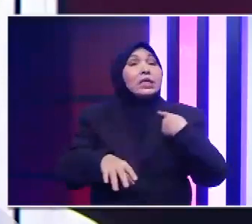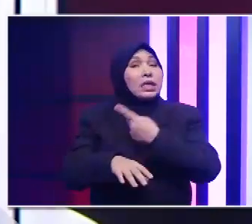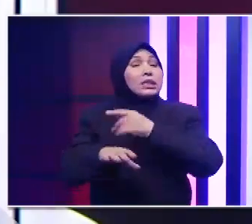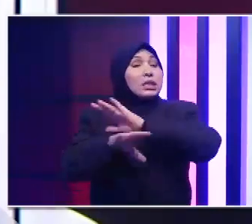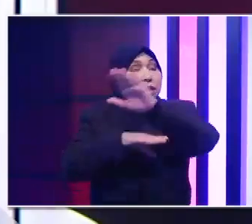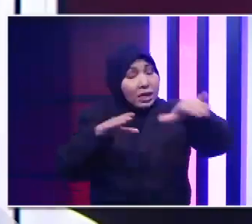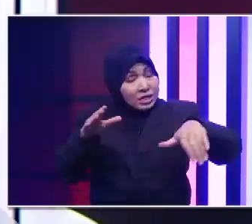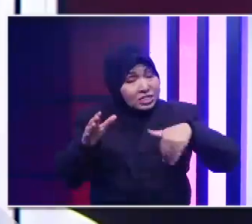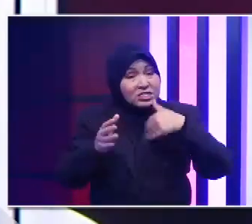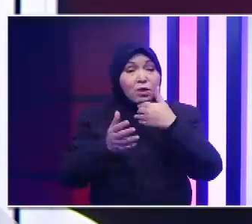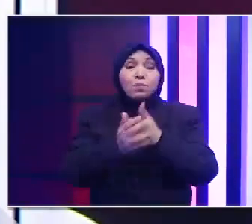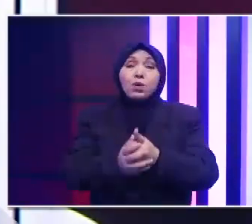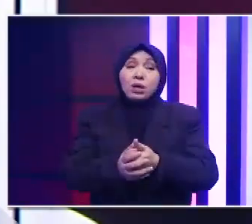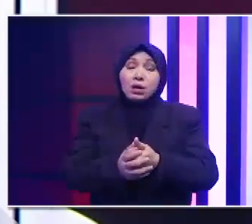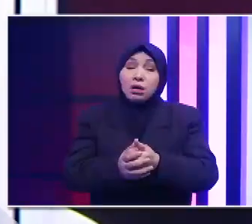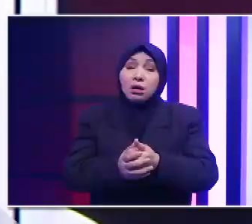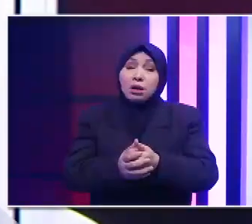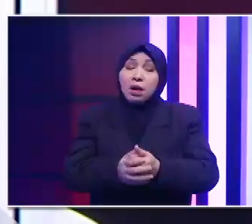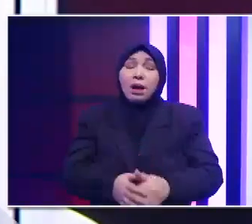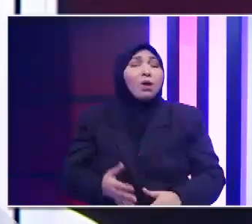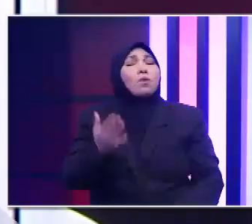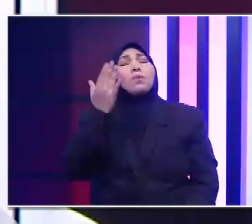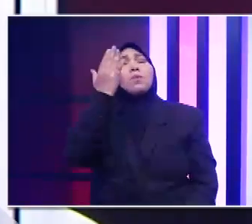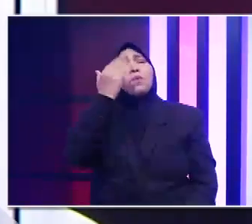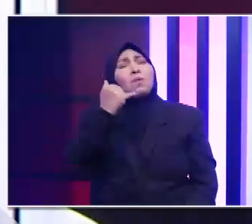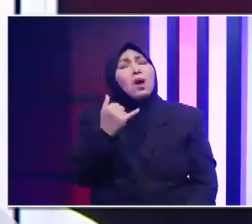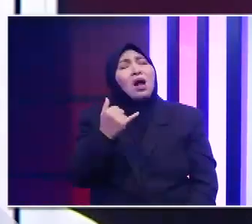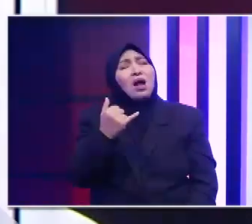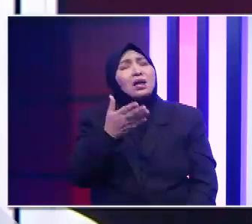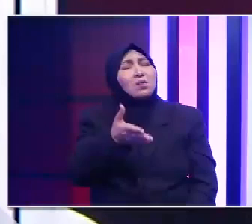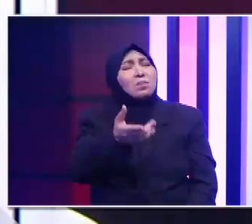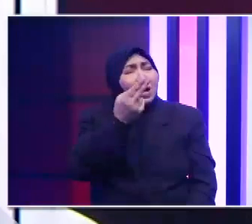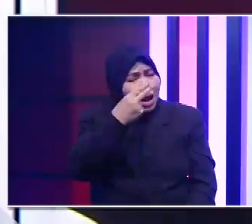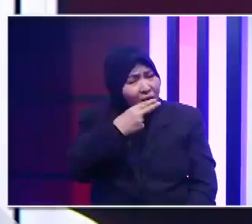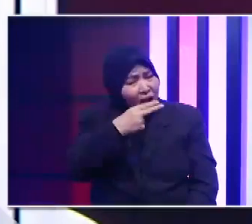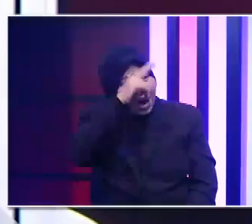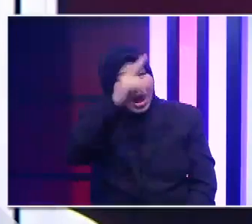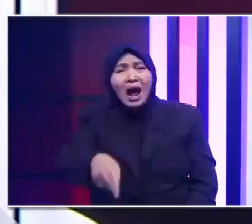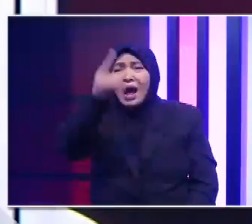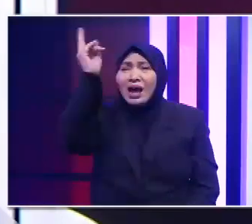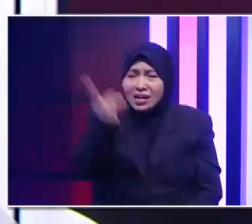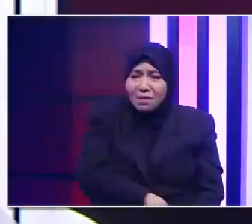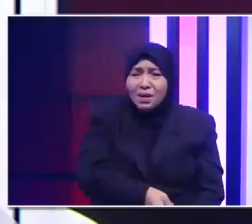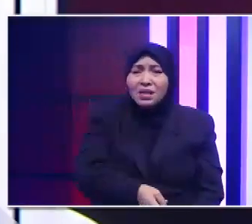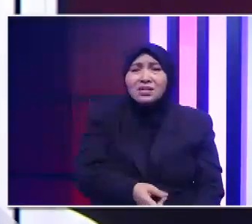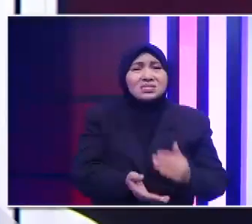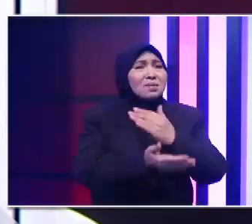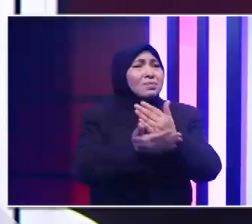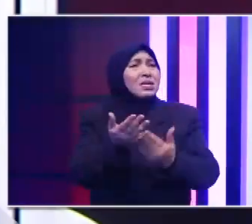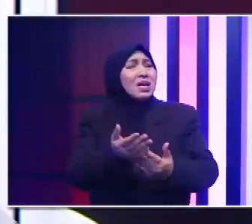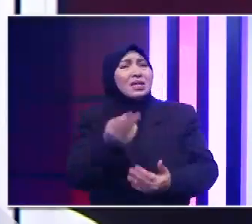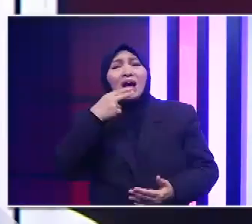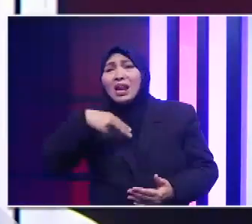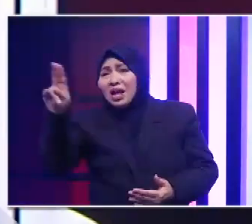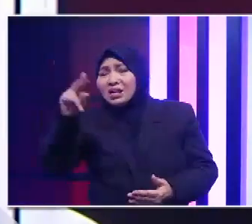Dimato harimau ma Allah ular Mengapa kamu mengharamkan sesuatu yang telah dihalalkan oleh Allah kepada kamu tanda